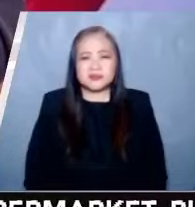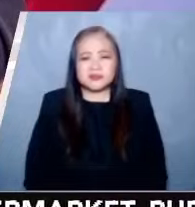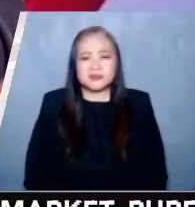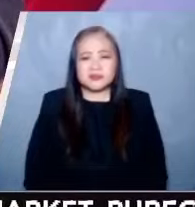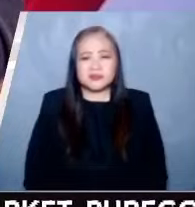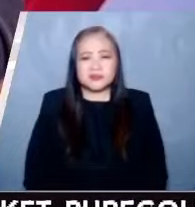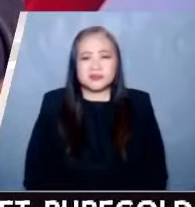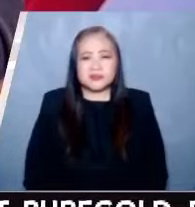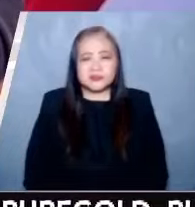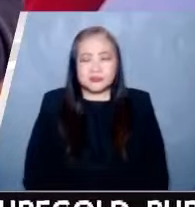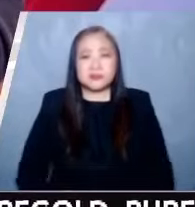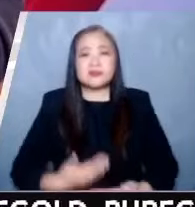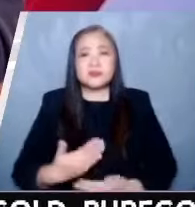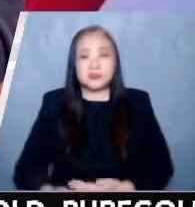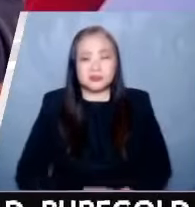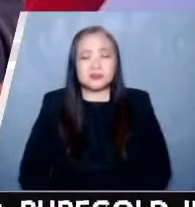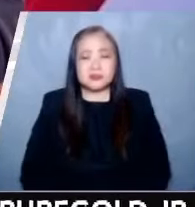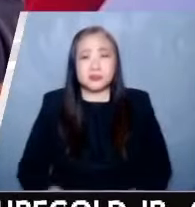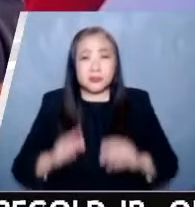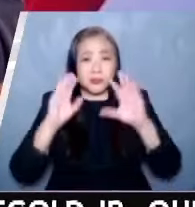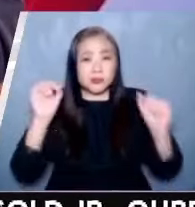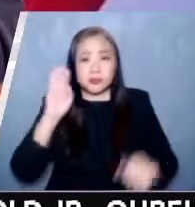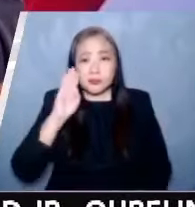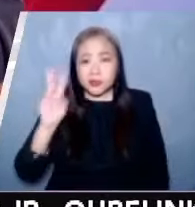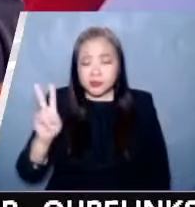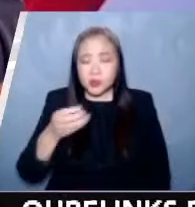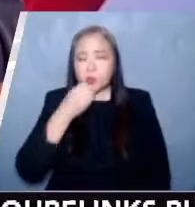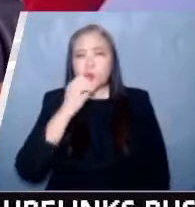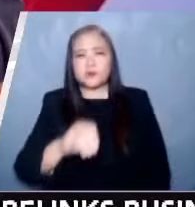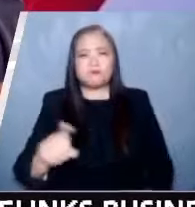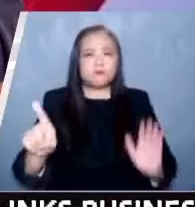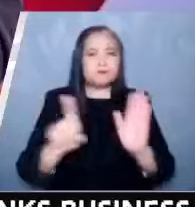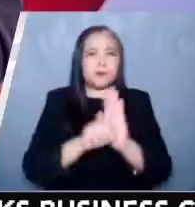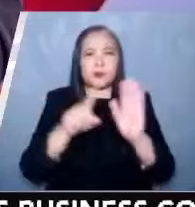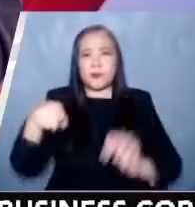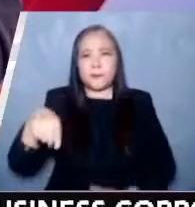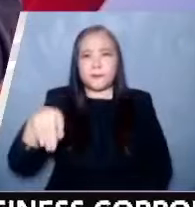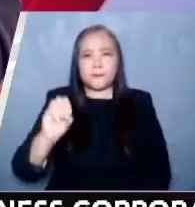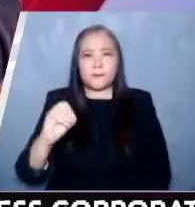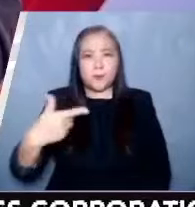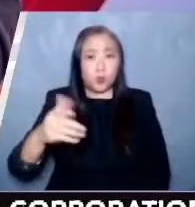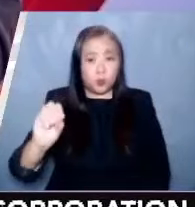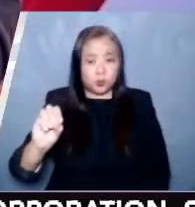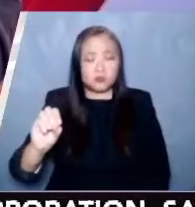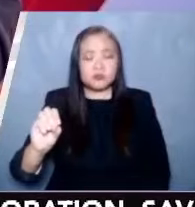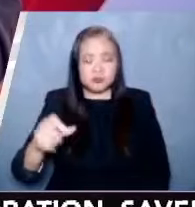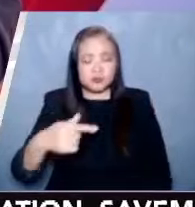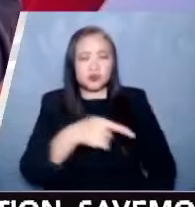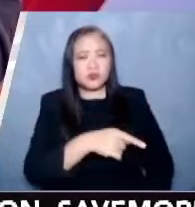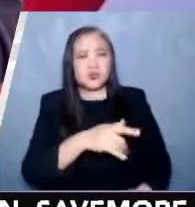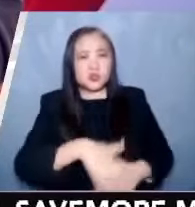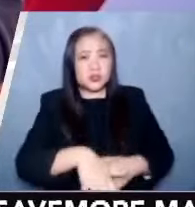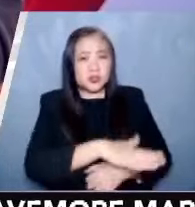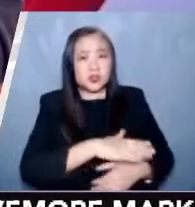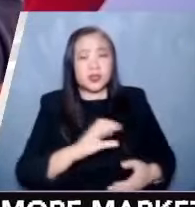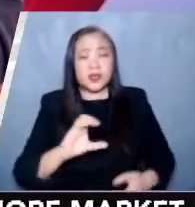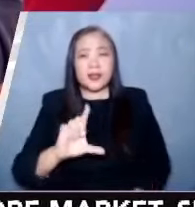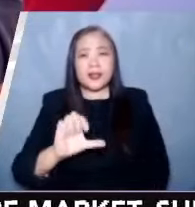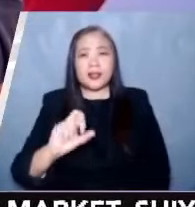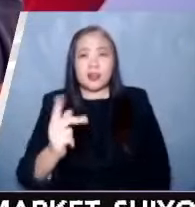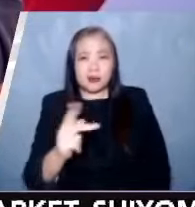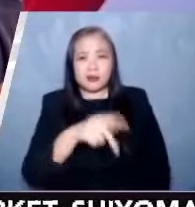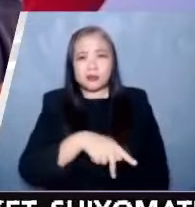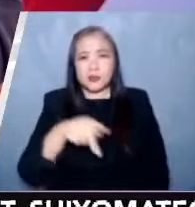Kasunod ng utos sa Pangulo na bawal na mga pogo sa bansa, sinuyo ng mga otoridad ang mga pogo sa isang residential area sa Clark, Pampanga.